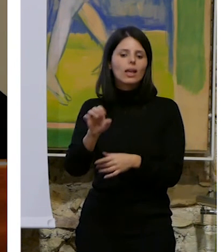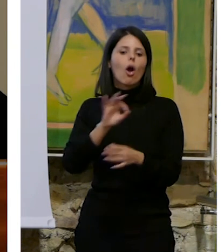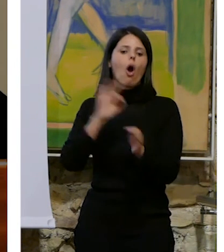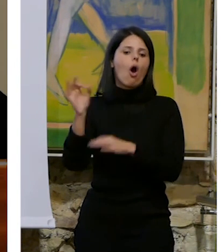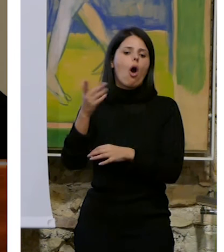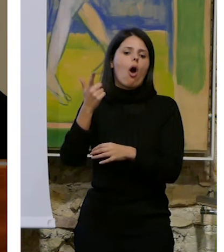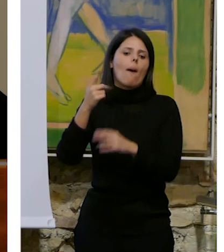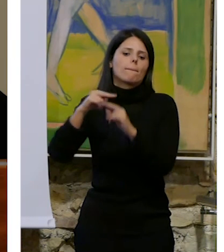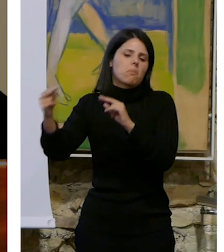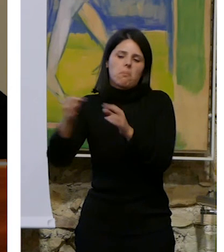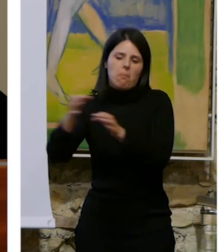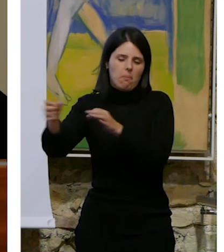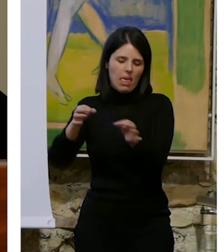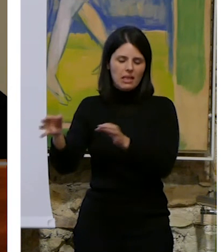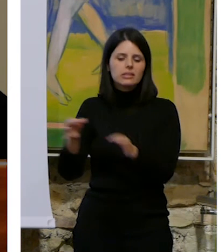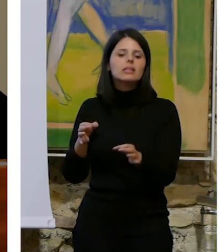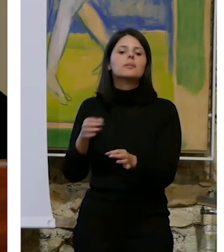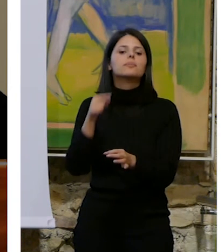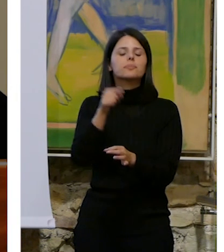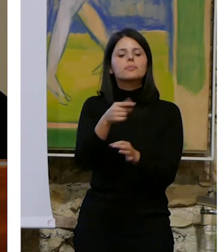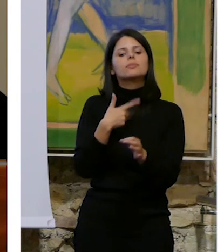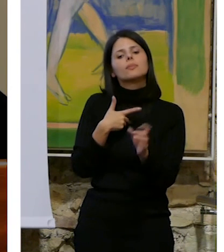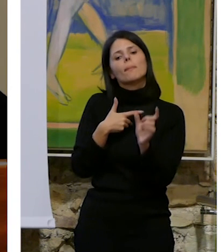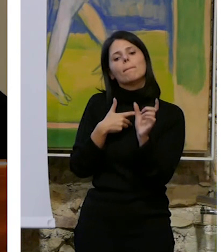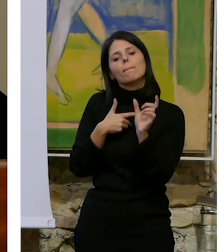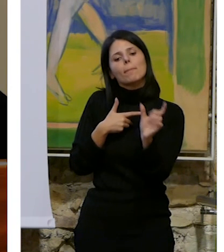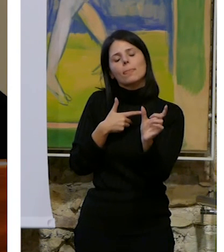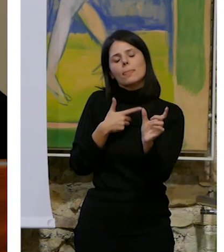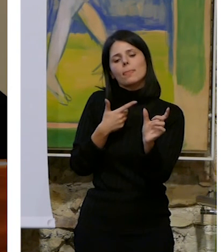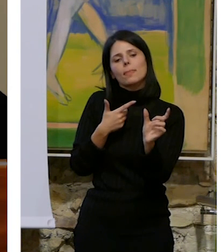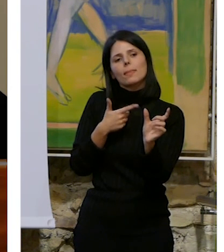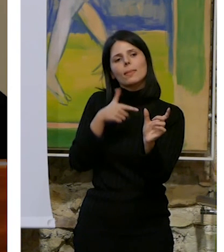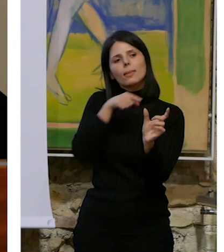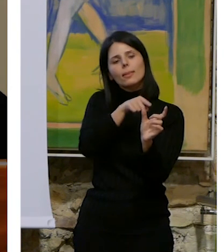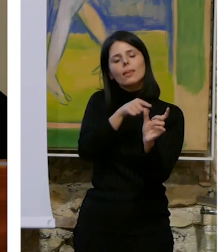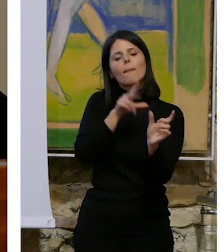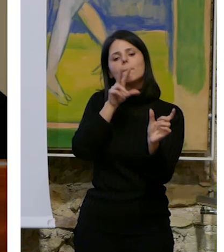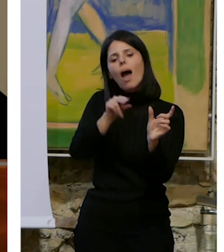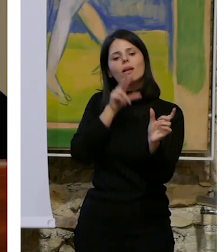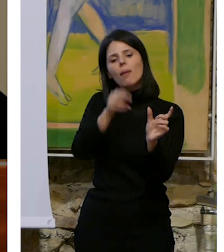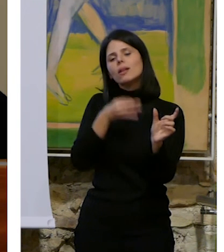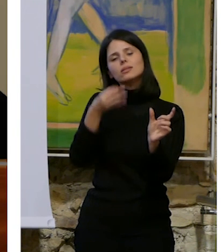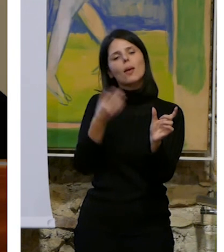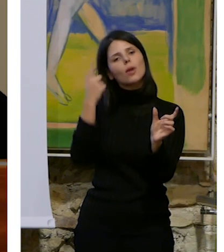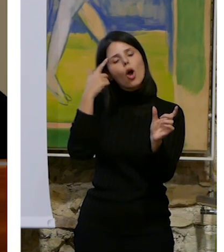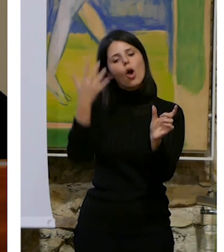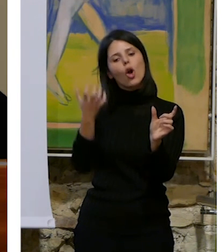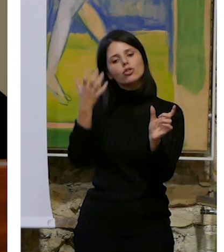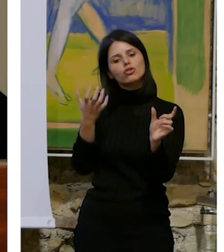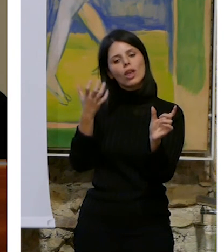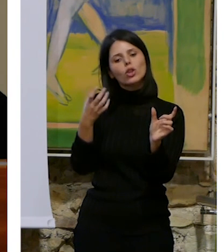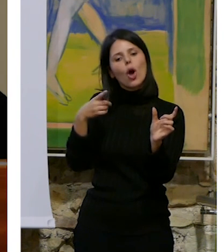po' provinciali, a Freiberg, e si parla sempre di un concetto che si chiama la